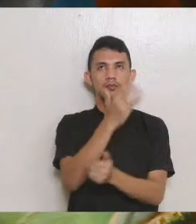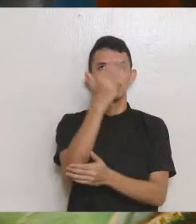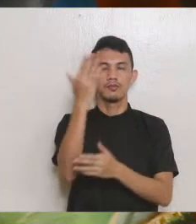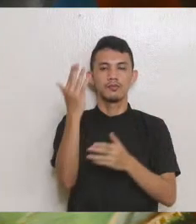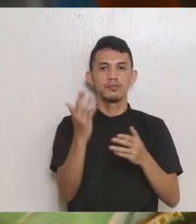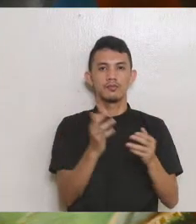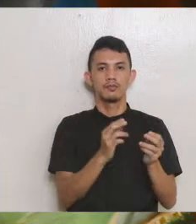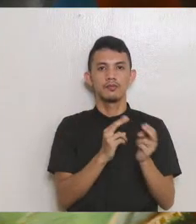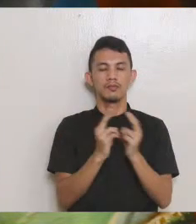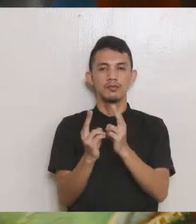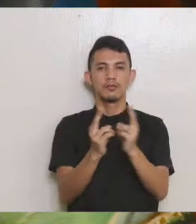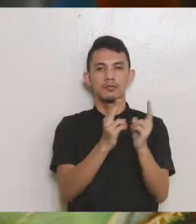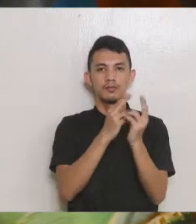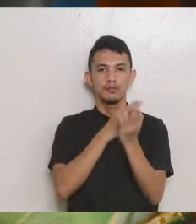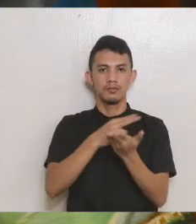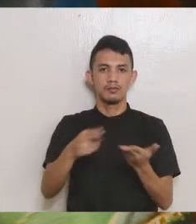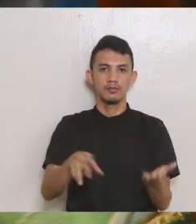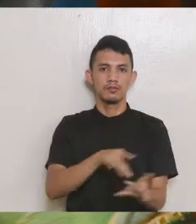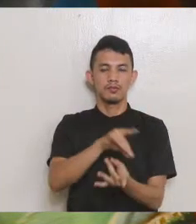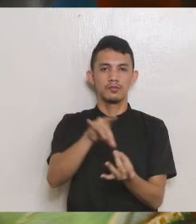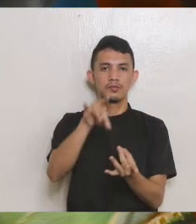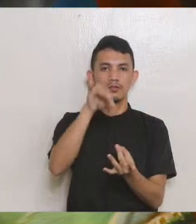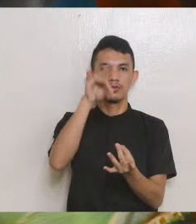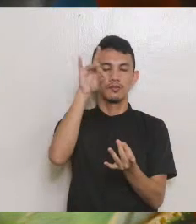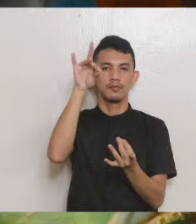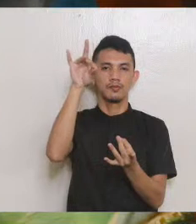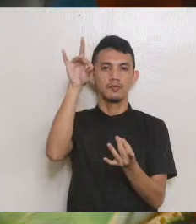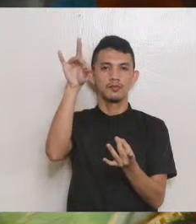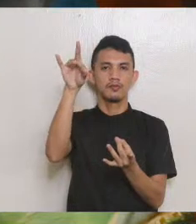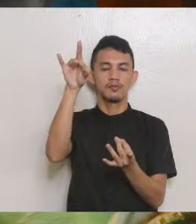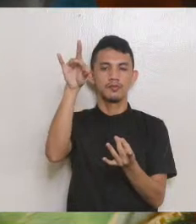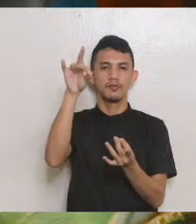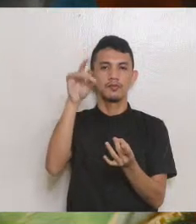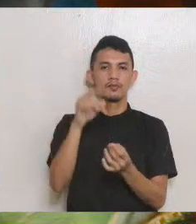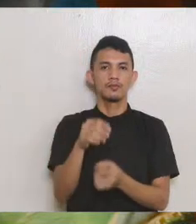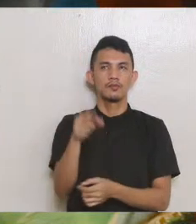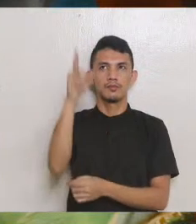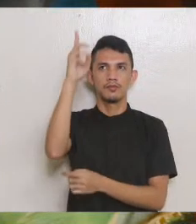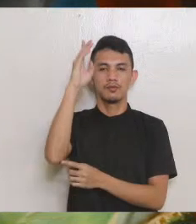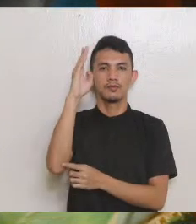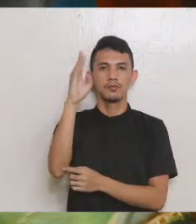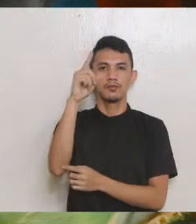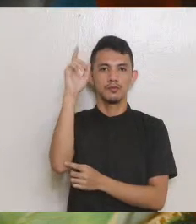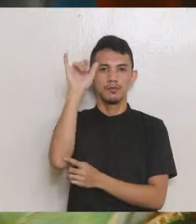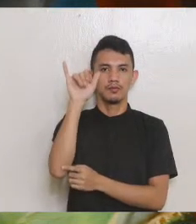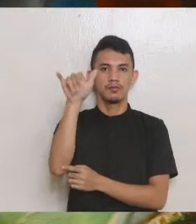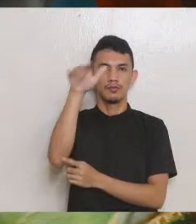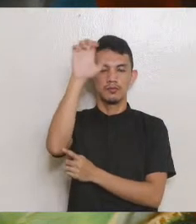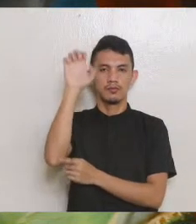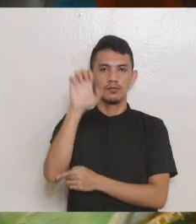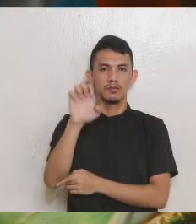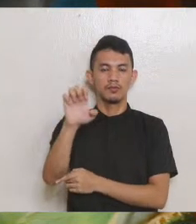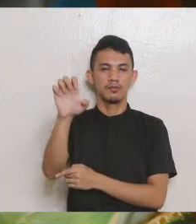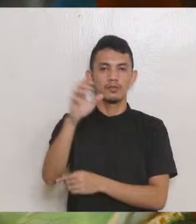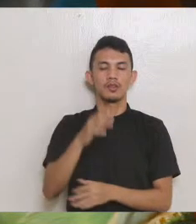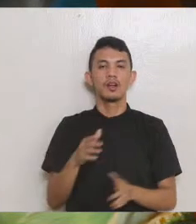kanimo diha sa kahiusa sa Espiritu Santo, Dios hangtod sa kahangturan.